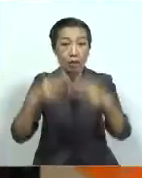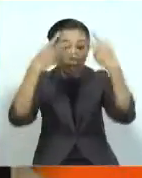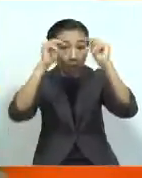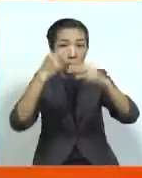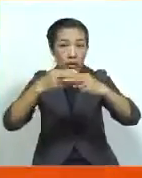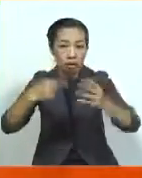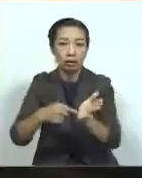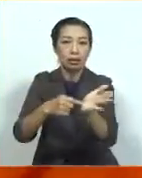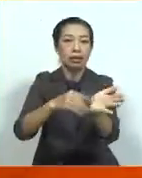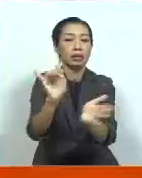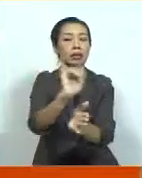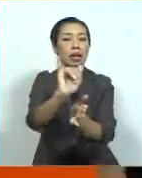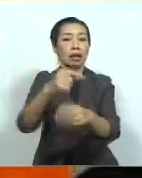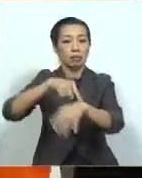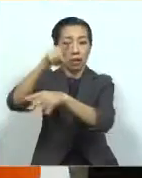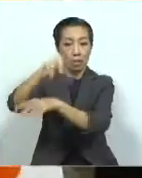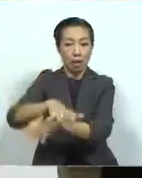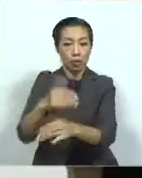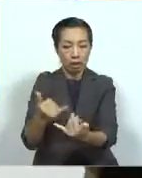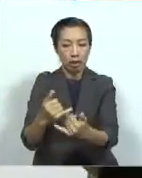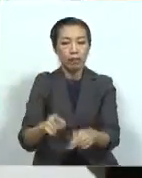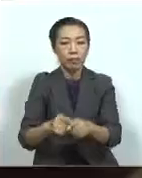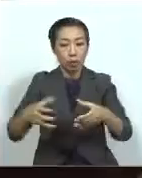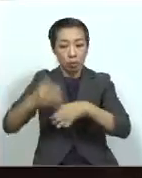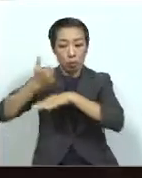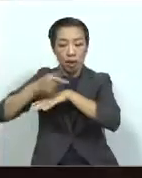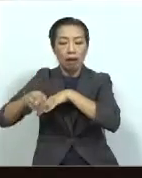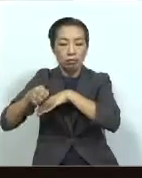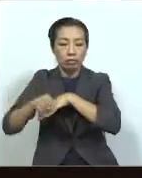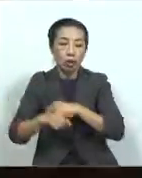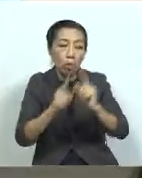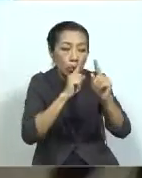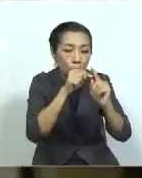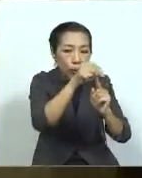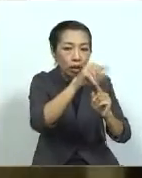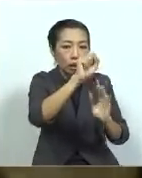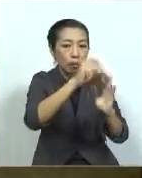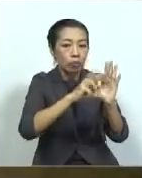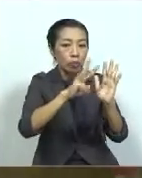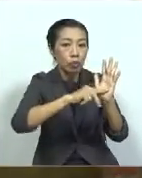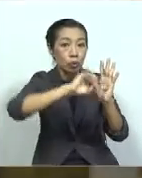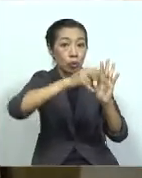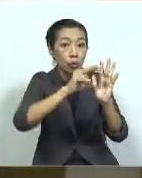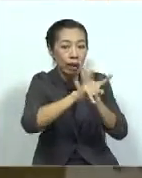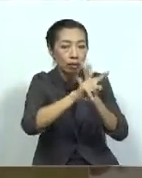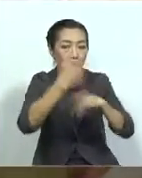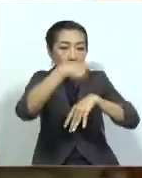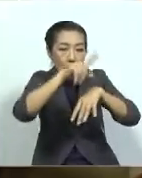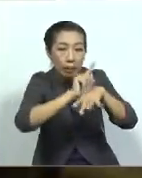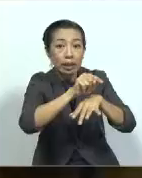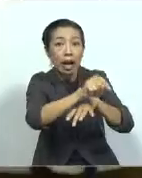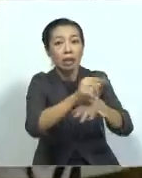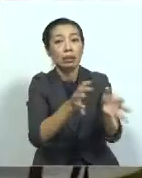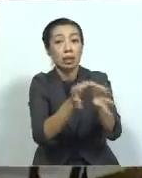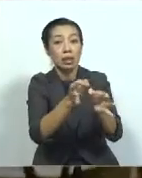ายกรัฐมนตรีนะครับซึ่งในช่วงบ่ายนะครับทางด้านของคุณเทวันก็บอกว่าจะไปเทียบเชิญนายสุวัลย์ลิปตพลบประธานที่ปรึกษาพรรคเพื่อให้เป็